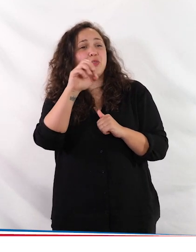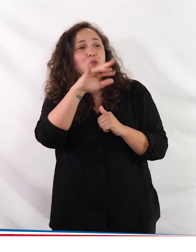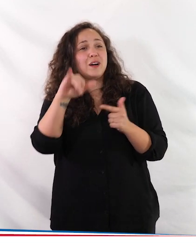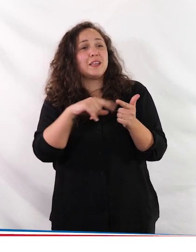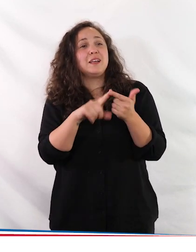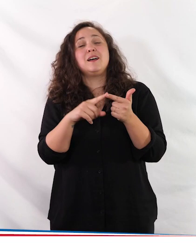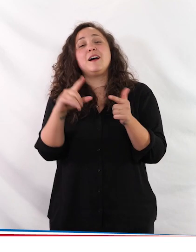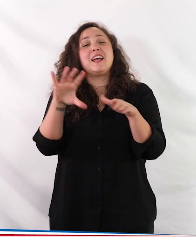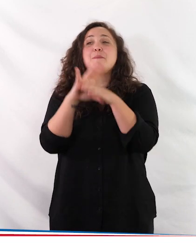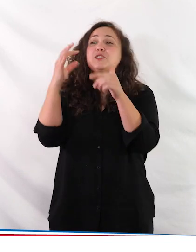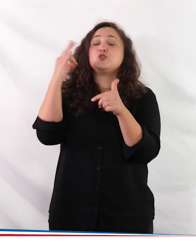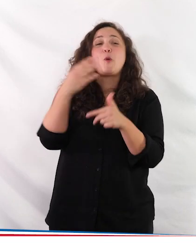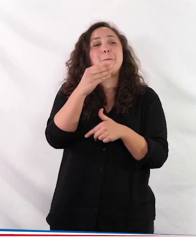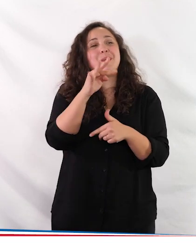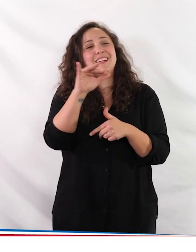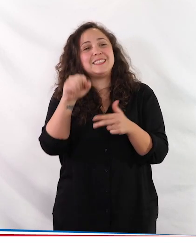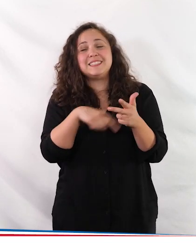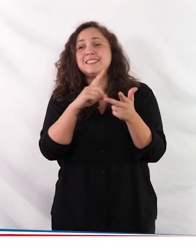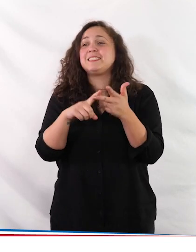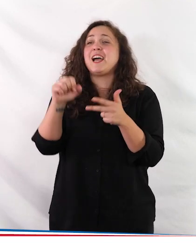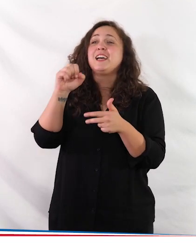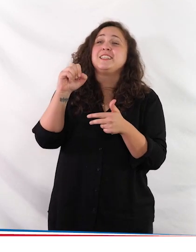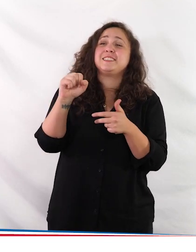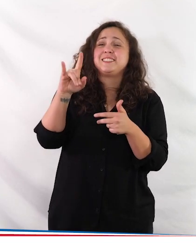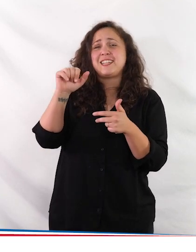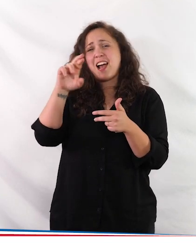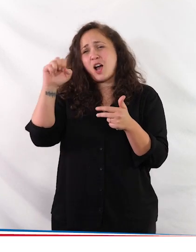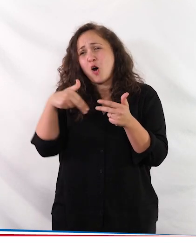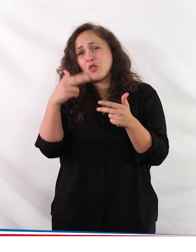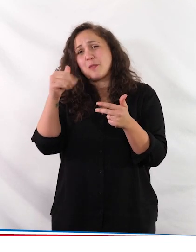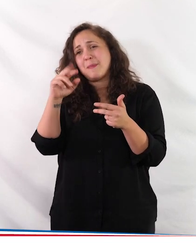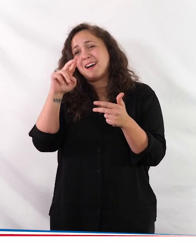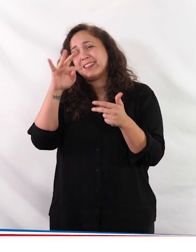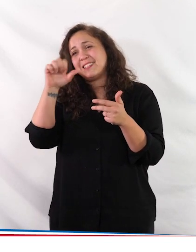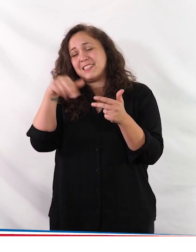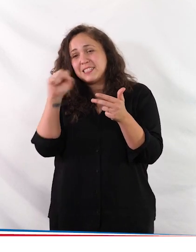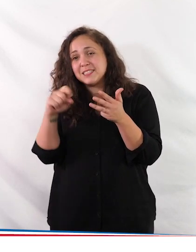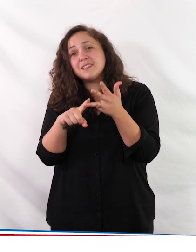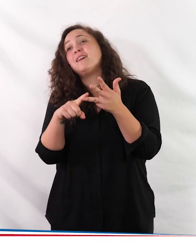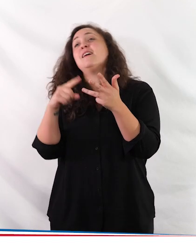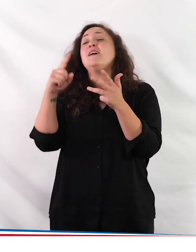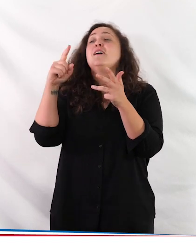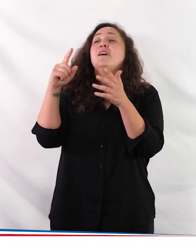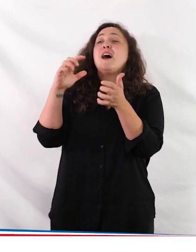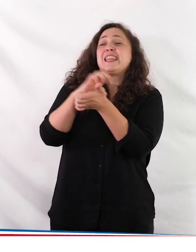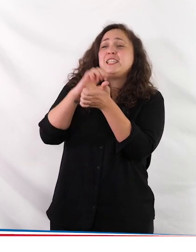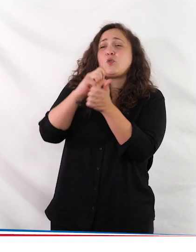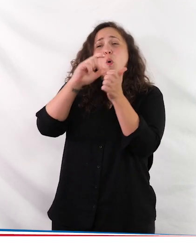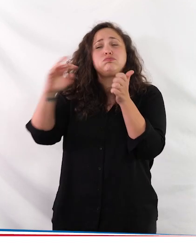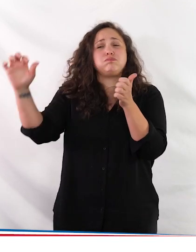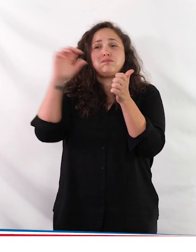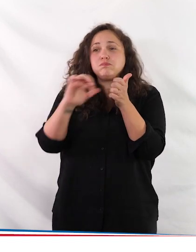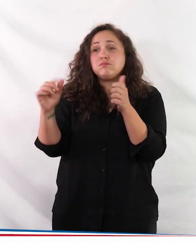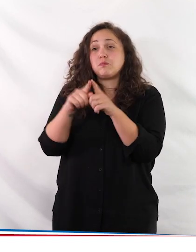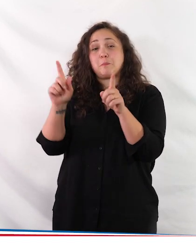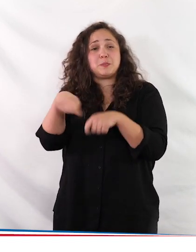la réalisation Léa Fattori, à l'image et le son Mathis Lebert, Léa Fattori, Sharon Martins. À l'édition, Emmanuel Dalseco et